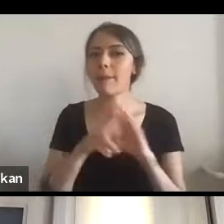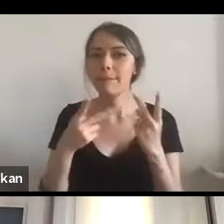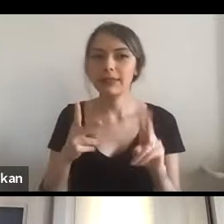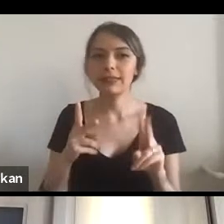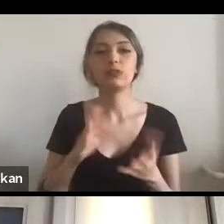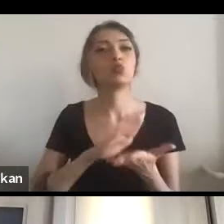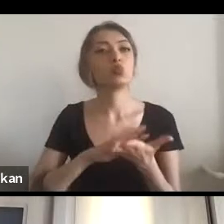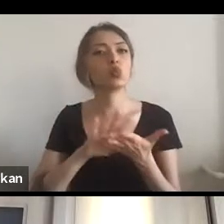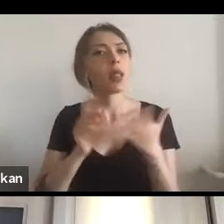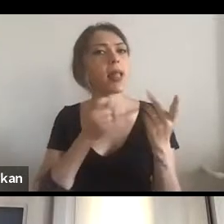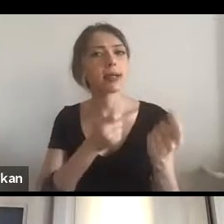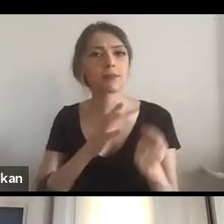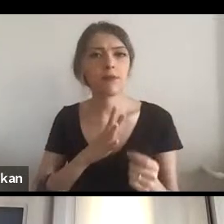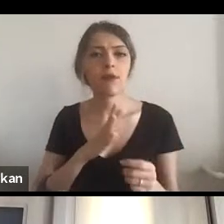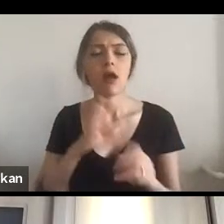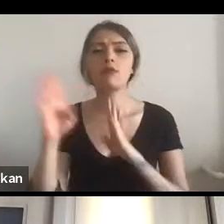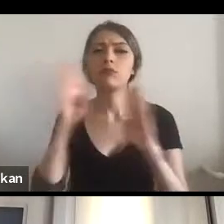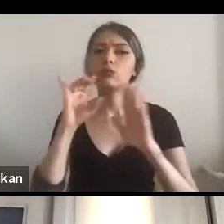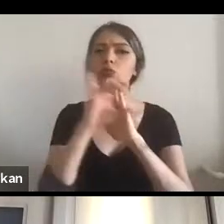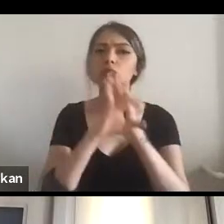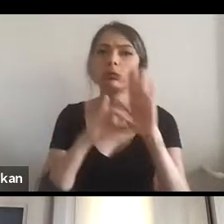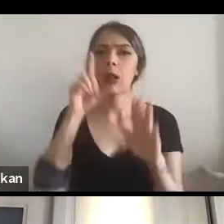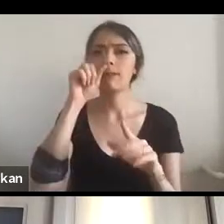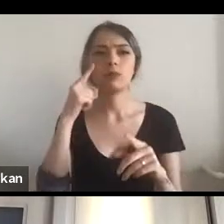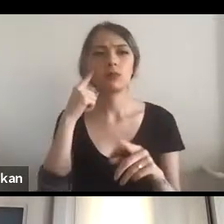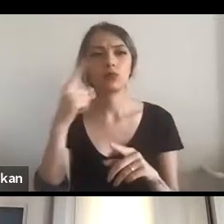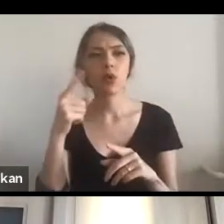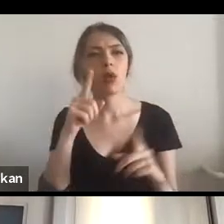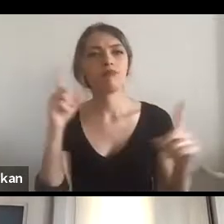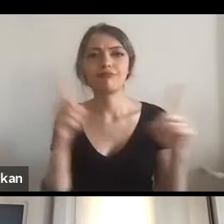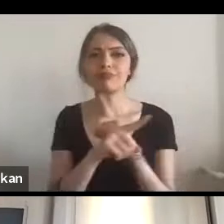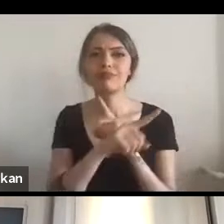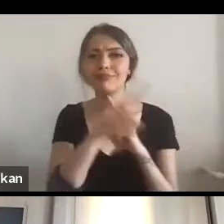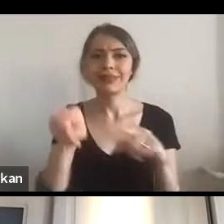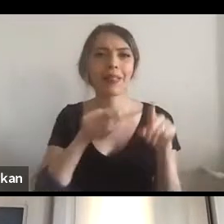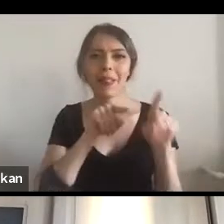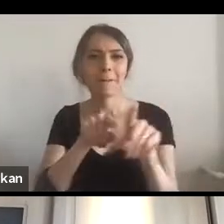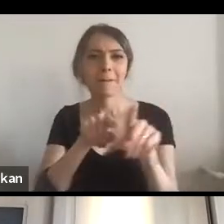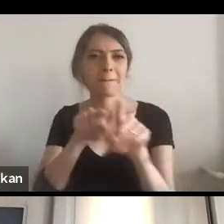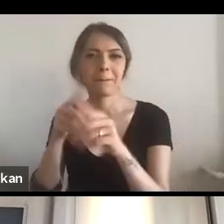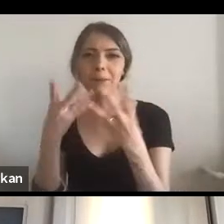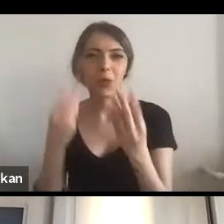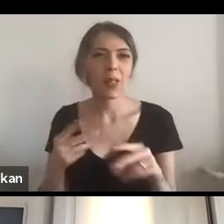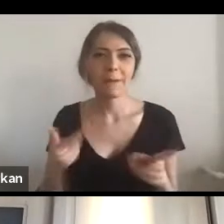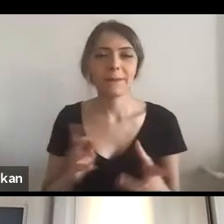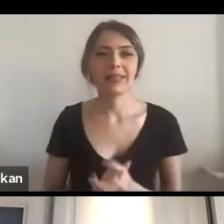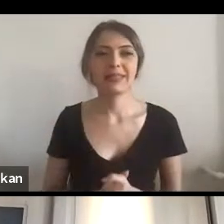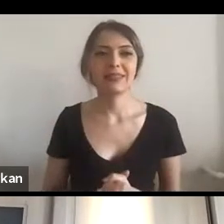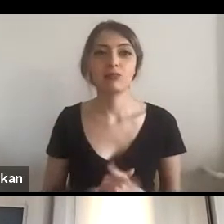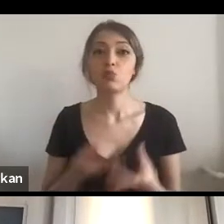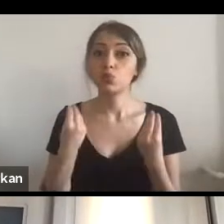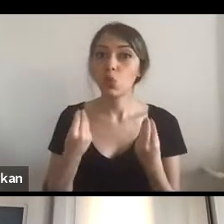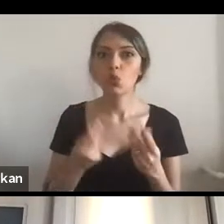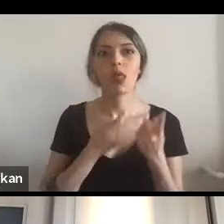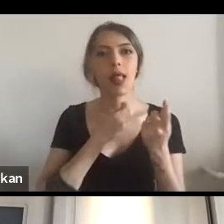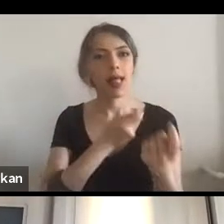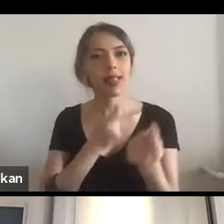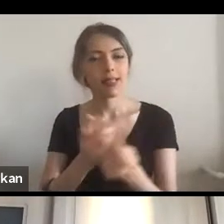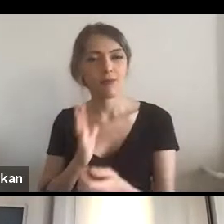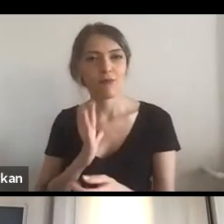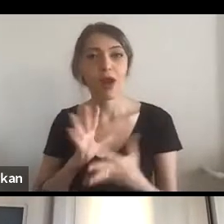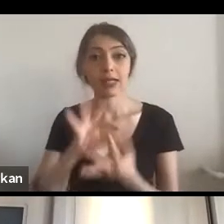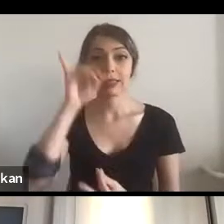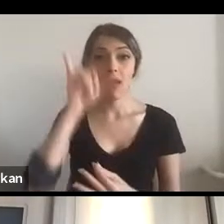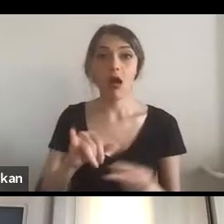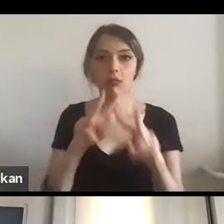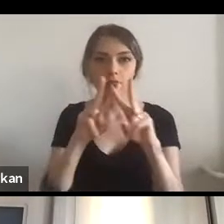bizim sosyal medya hesaplarımızdan takip ediyorsunuzdur. Etmiyorsanız edin. Çok iyi eğitimlerimiz var insan hakları